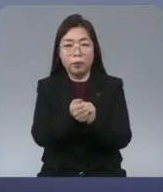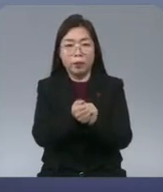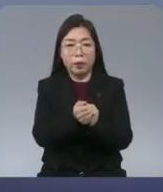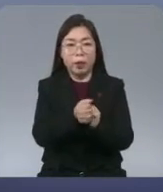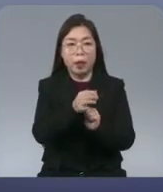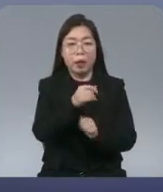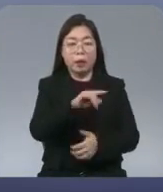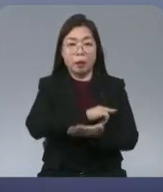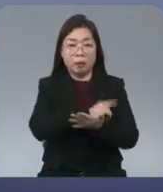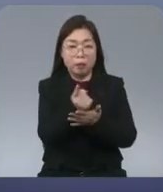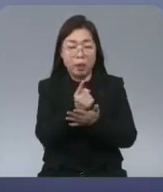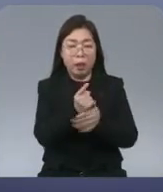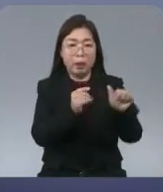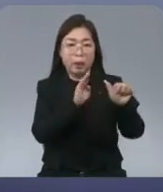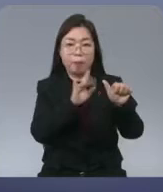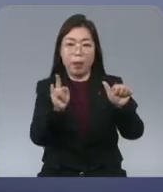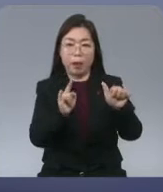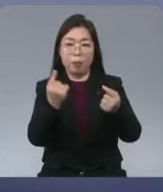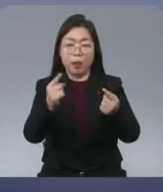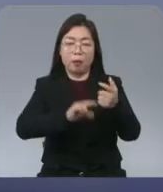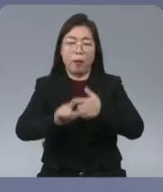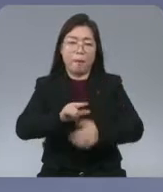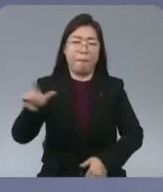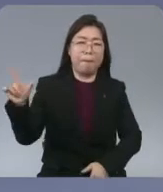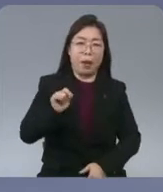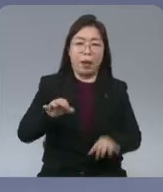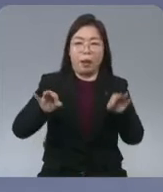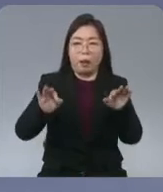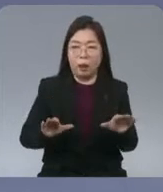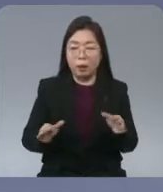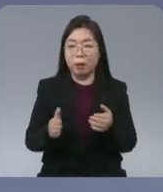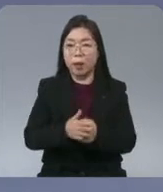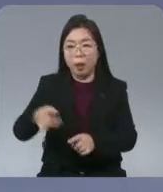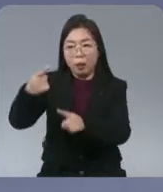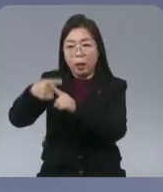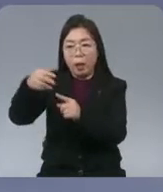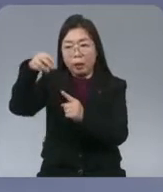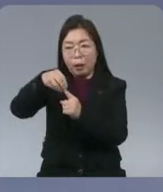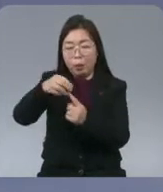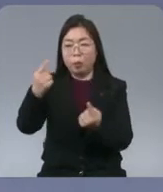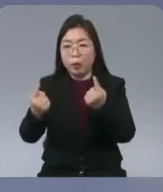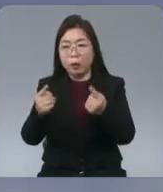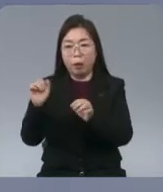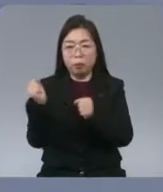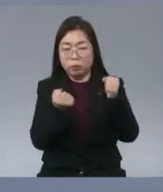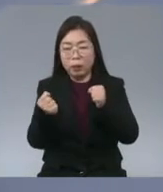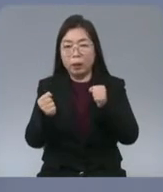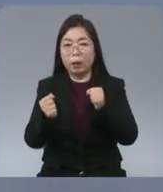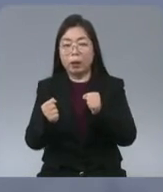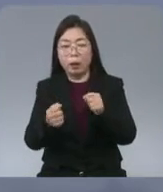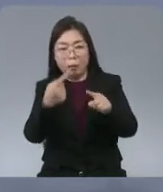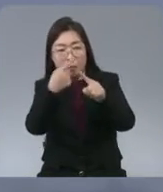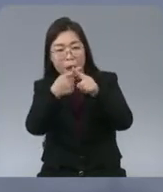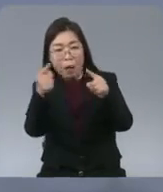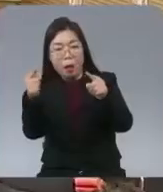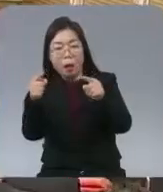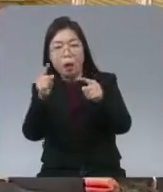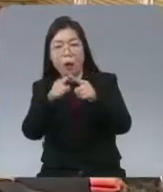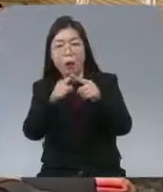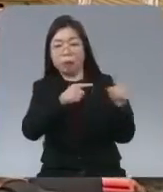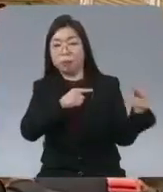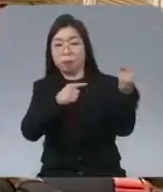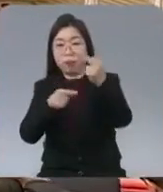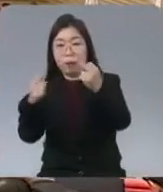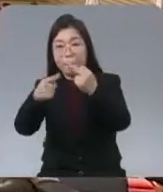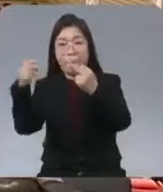la mer de l'est hommes jeanjean de ce type sont plus rapides que les missiles balistiques ou de croisière vos classiques